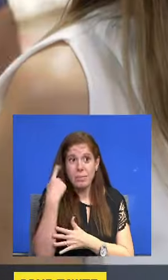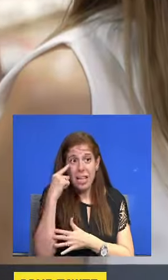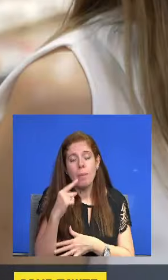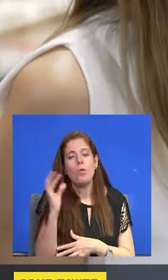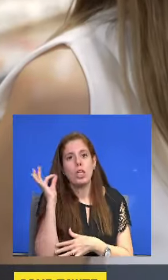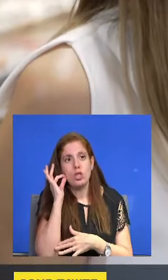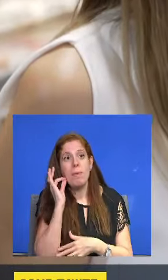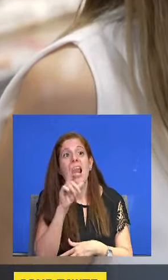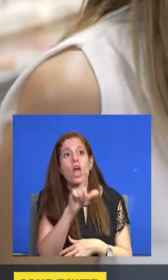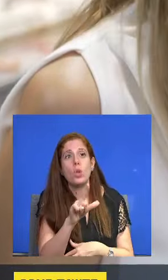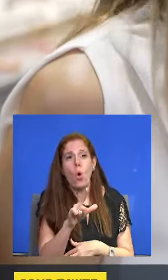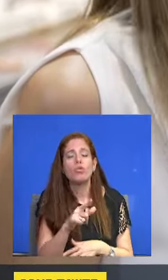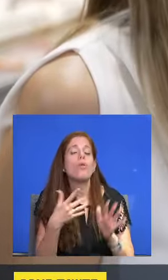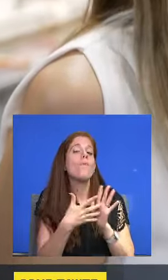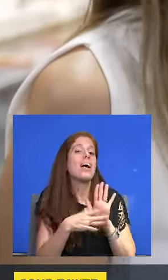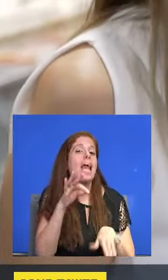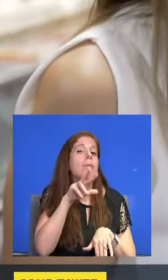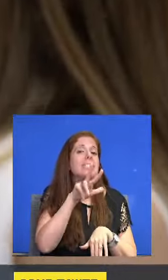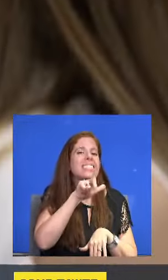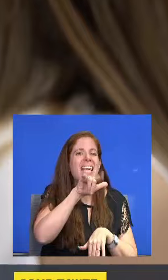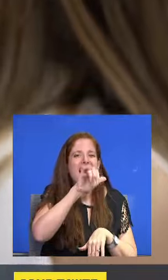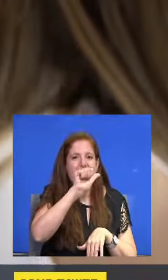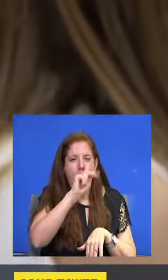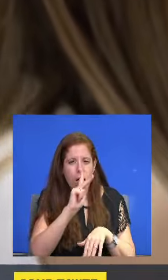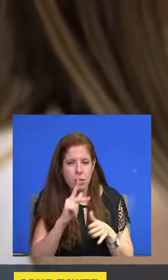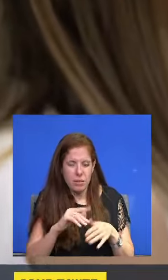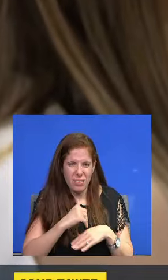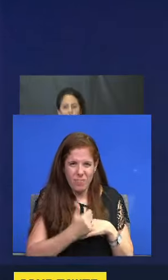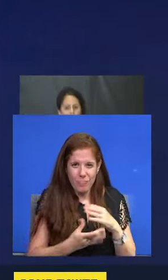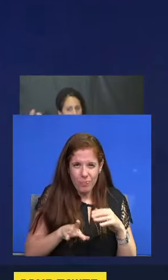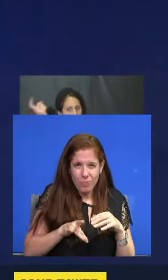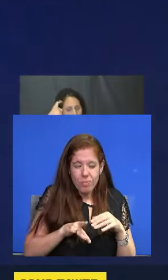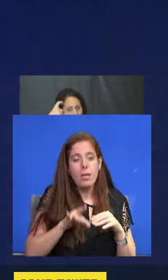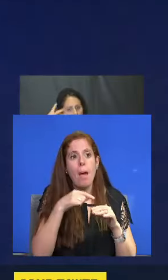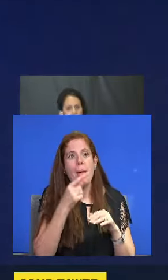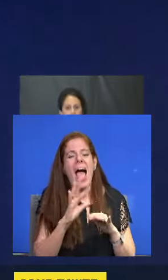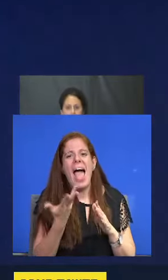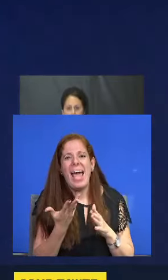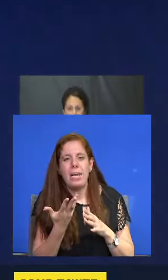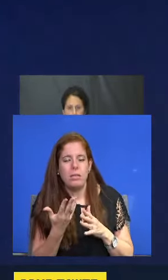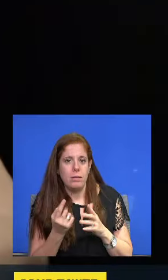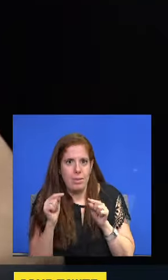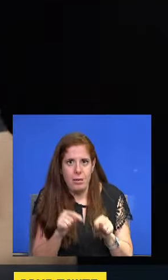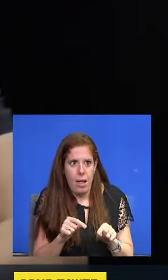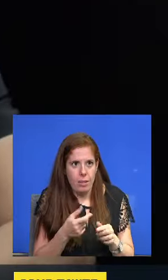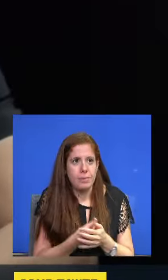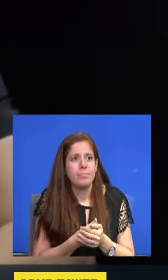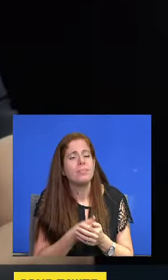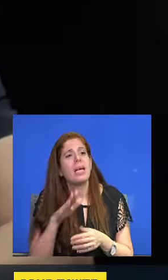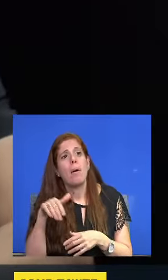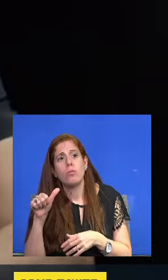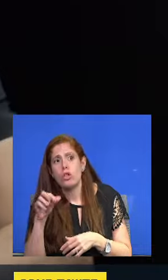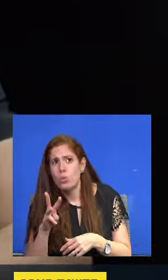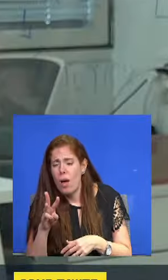צליאק, מספרת לנו איך המצוקה שלה בסופרים הביאה לגיוס של שני משקיעים מוכרים במיוחד. גם אמנון שעשוע וגם אייל רביד, זה